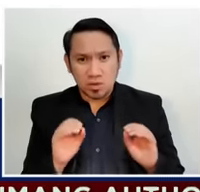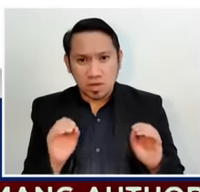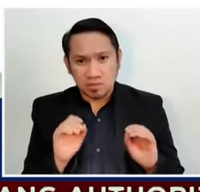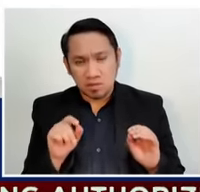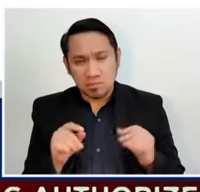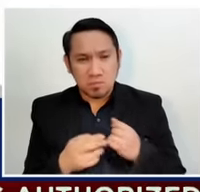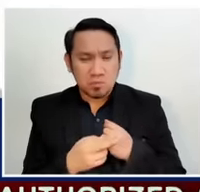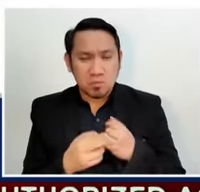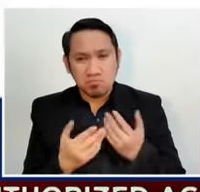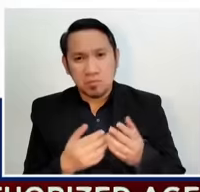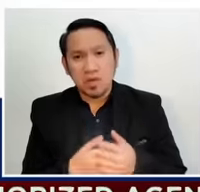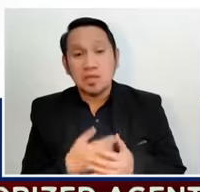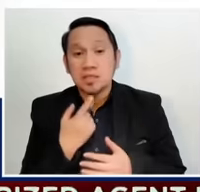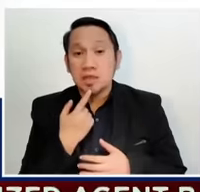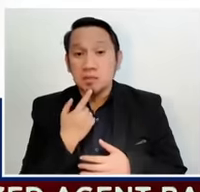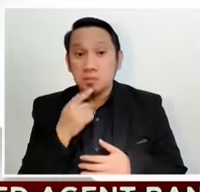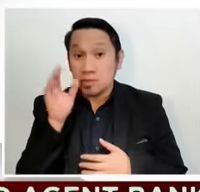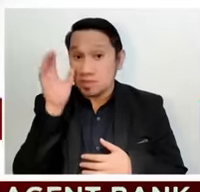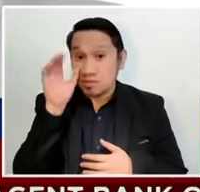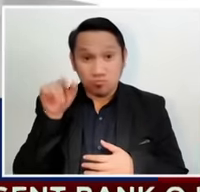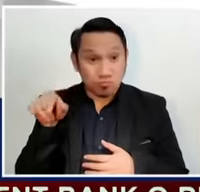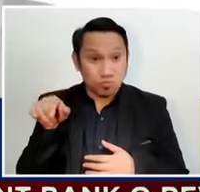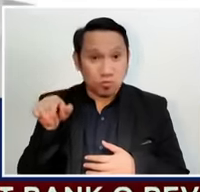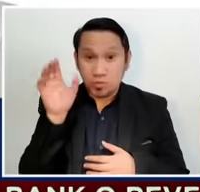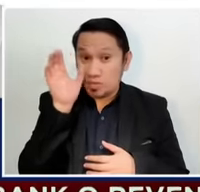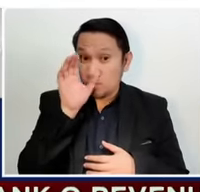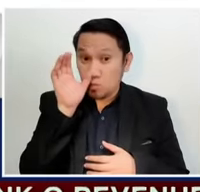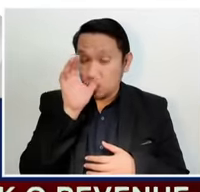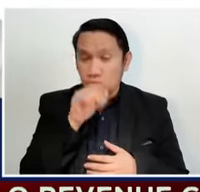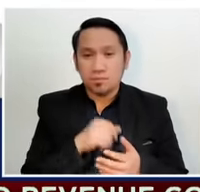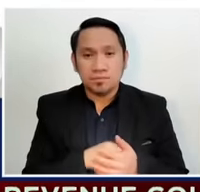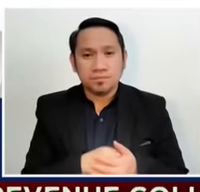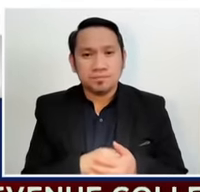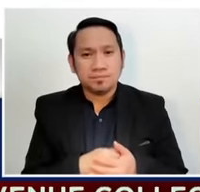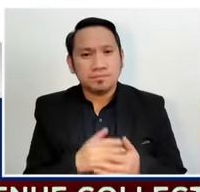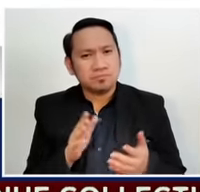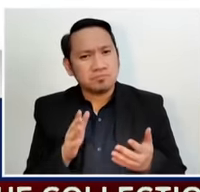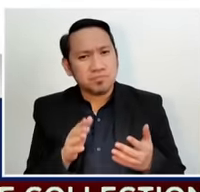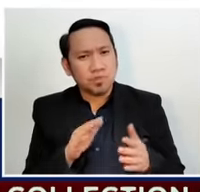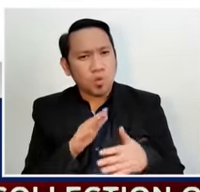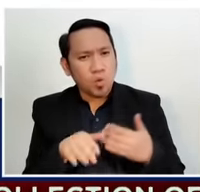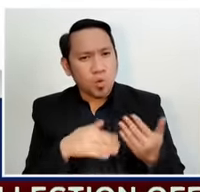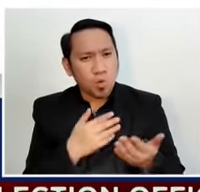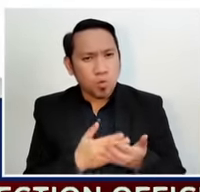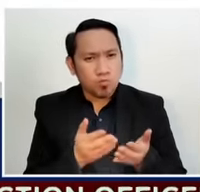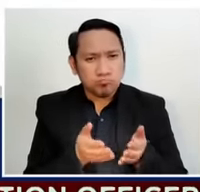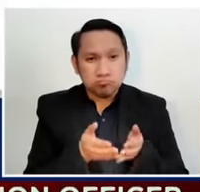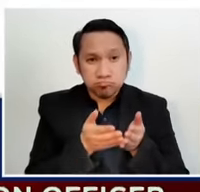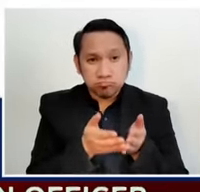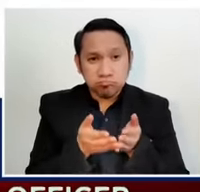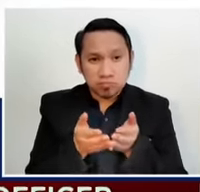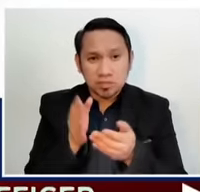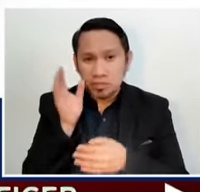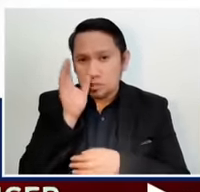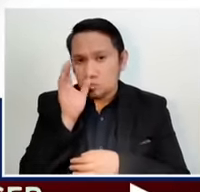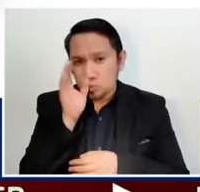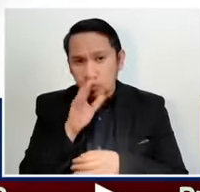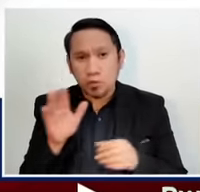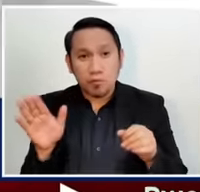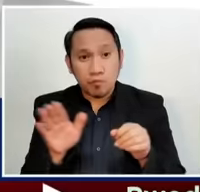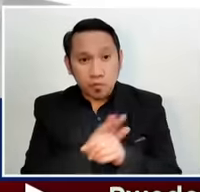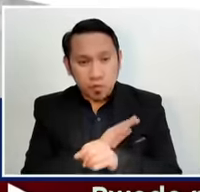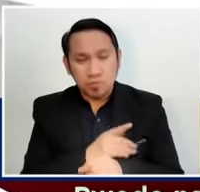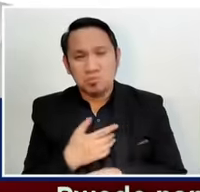Cebu, sinabi naman ng Philippine Coast Guard Central Visayas na halos lahat ng biyahe ng barko ay fully booked na rin. Reklamo ng